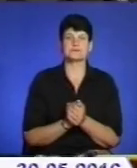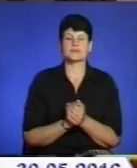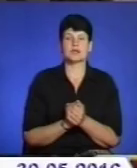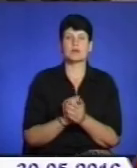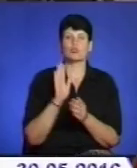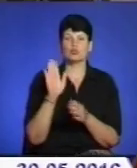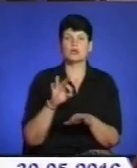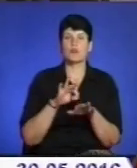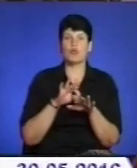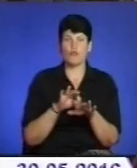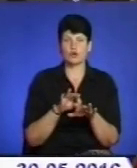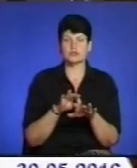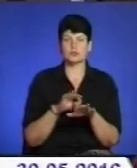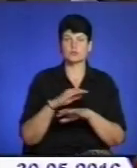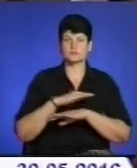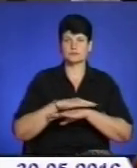буде проводитися за